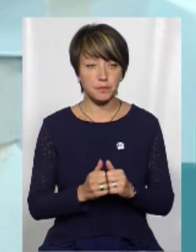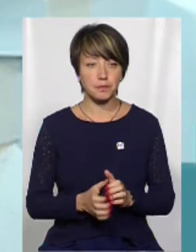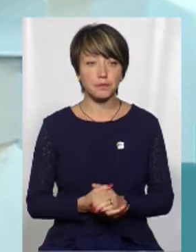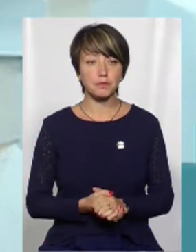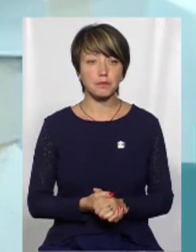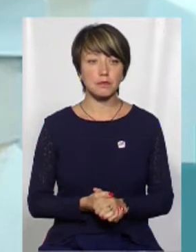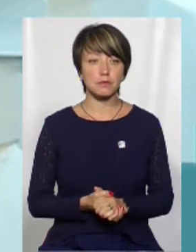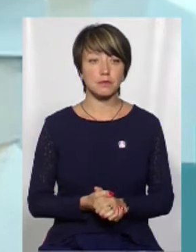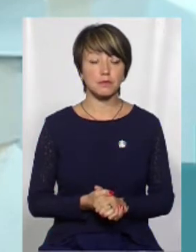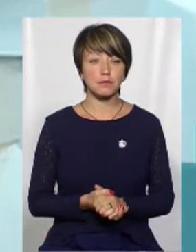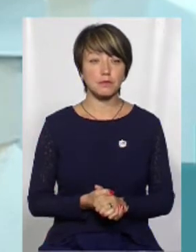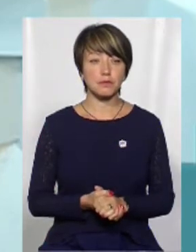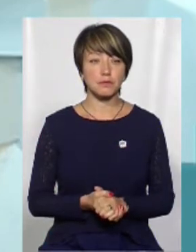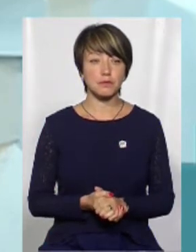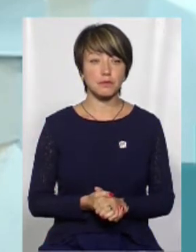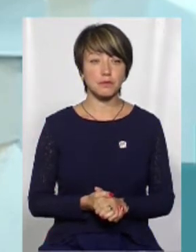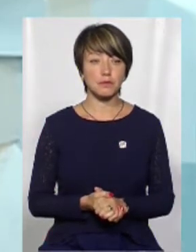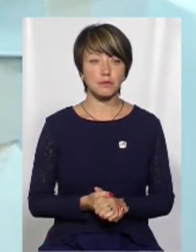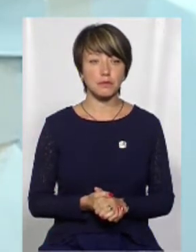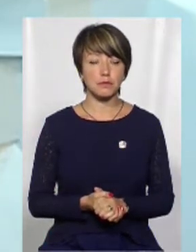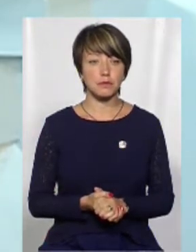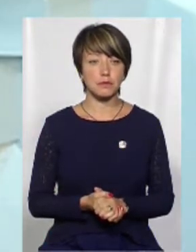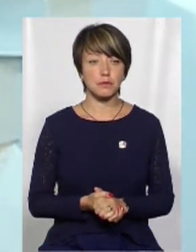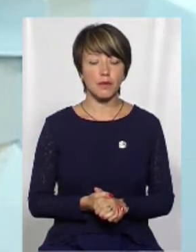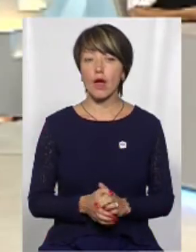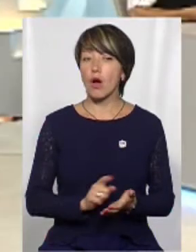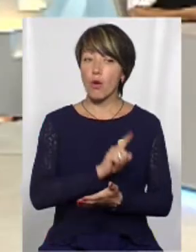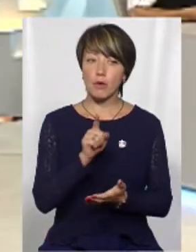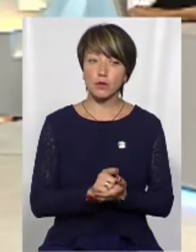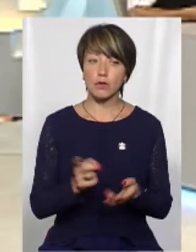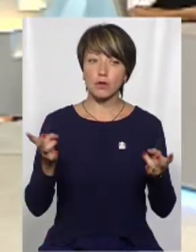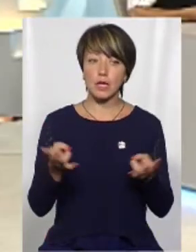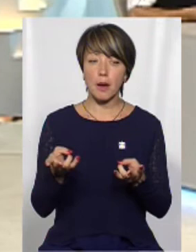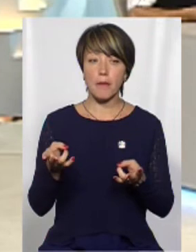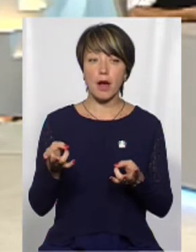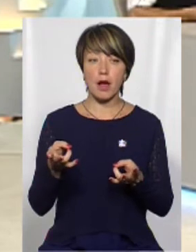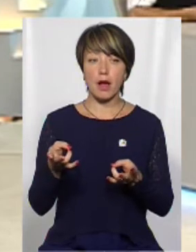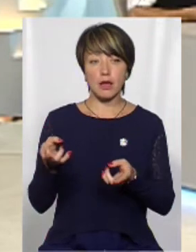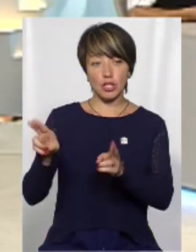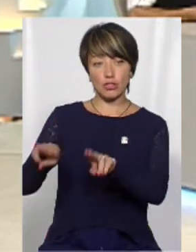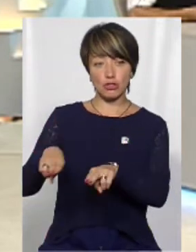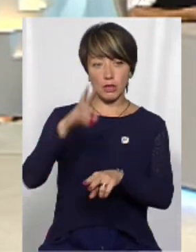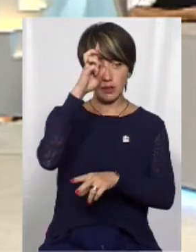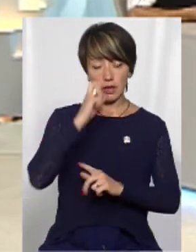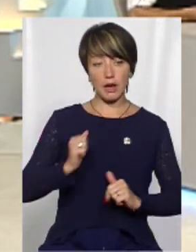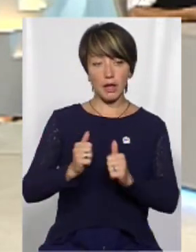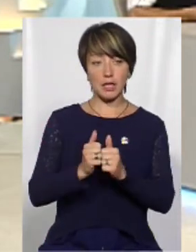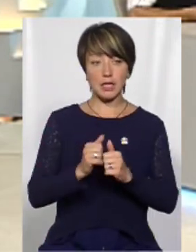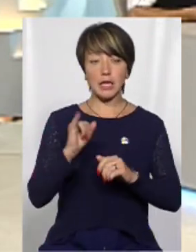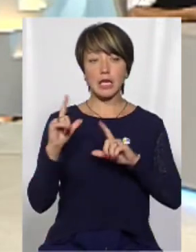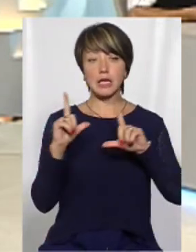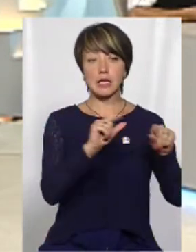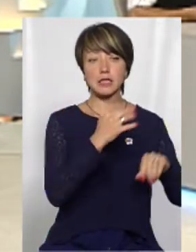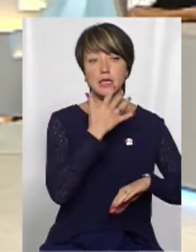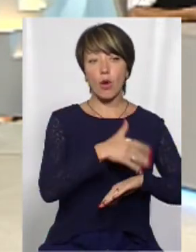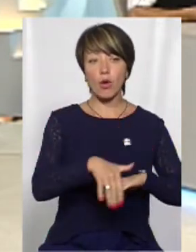partir faire fabriquer à l'étranger. Обов'язково треба покидати країну і за кордон,